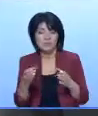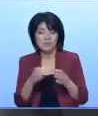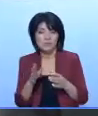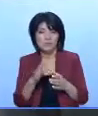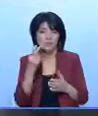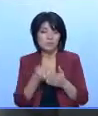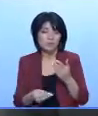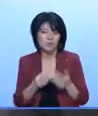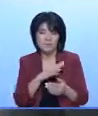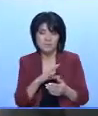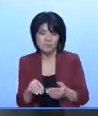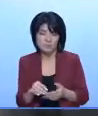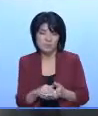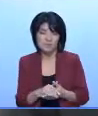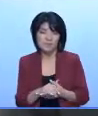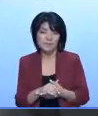Алдымызда міне